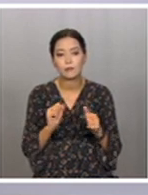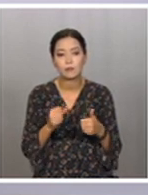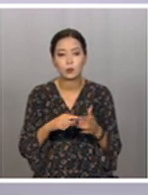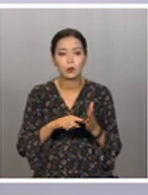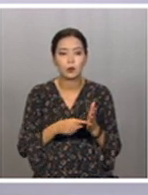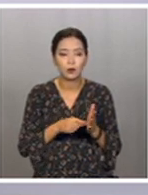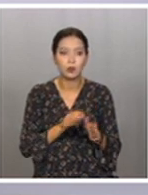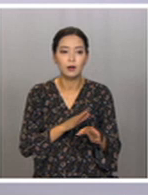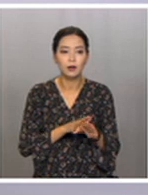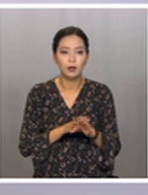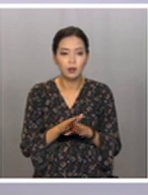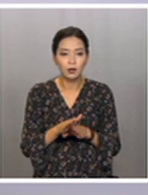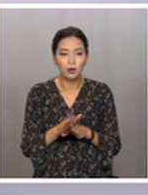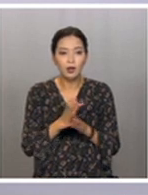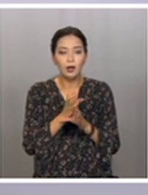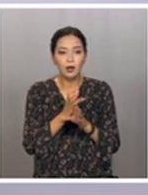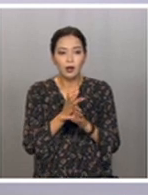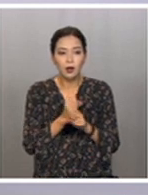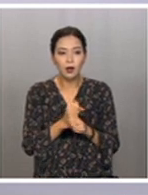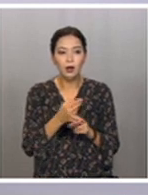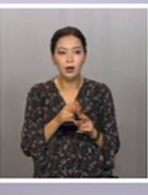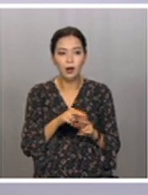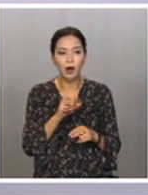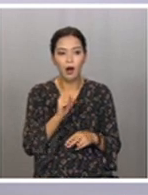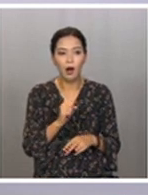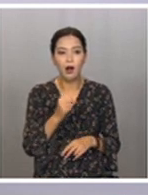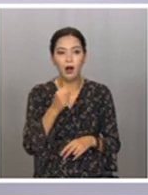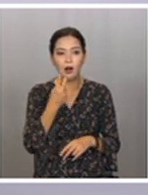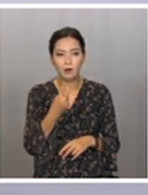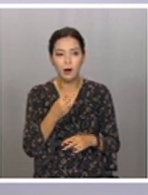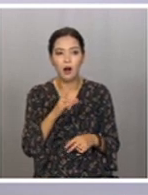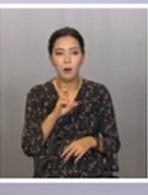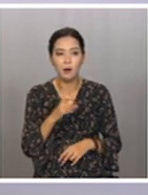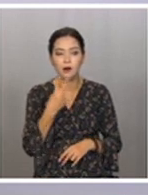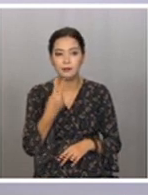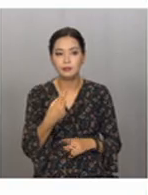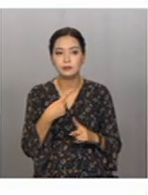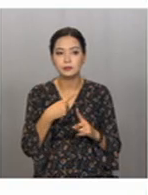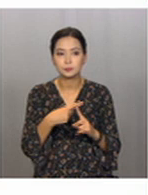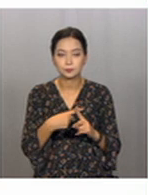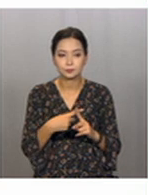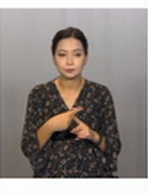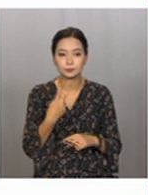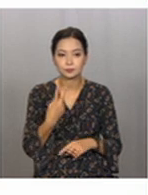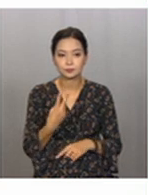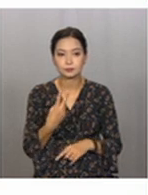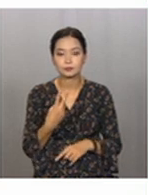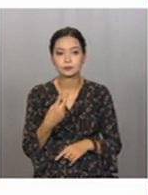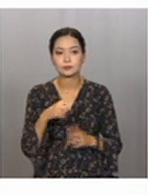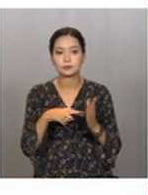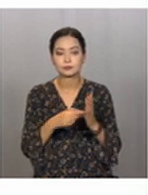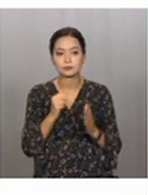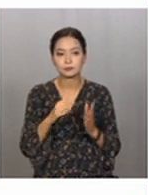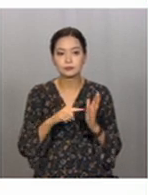пайдалану арқылы ашайық. Сонда А векторының квадраты қосылған Б векторының квадраты қосылған 2 көбейтілген